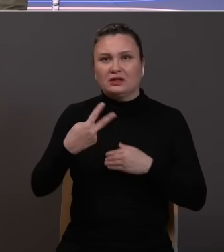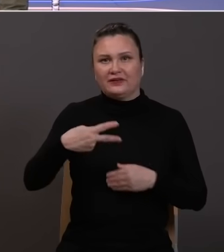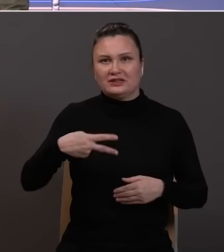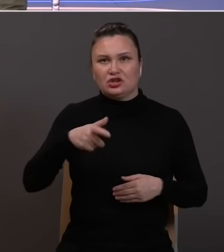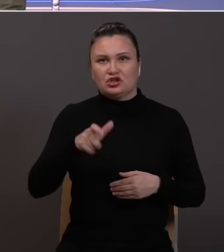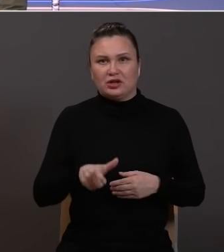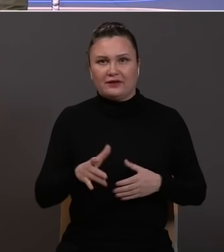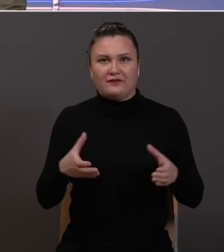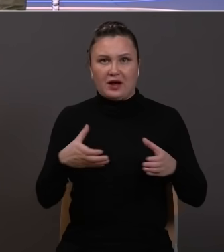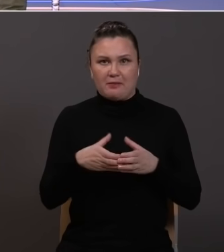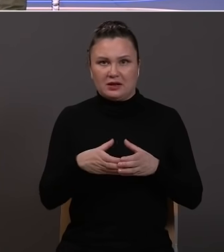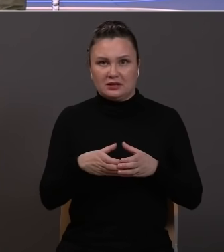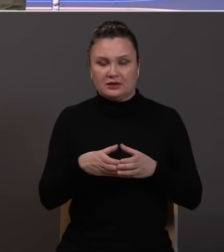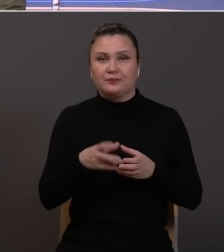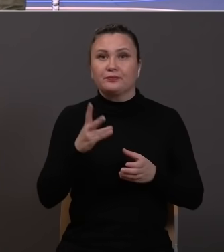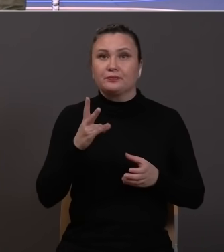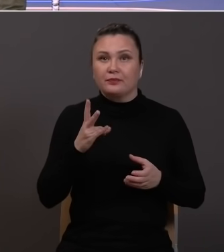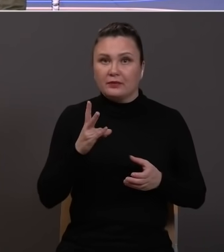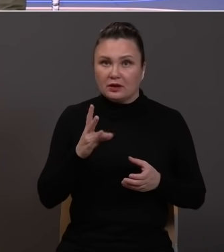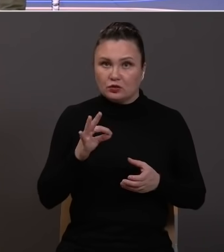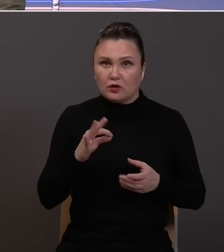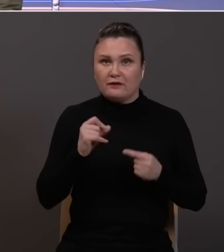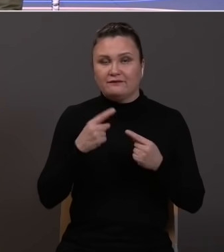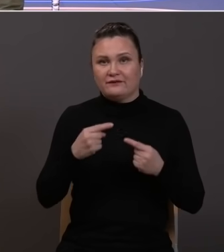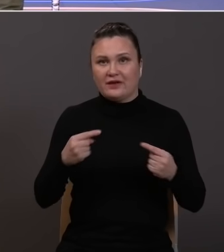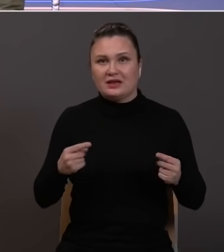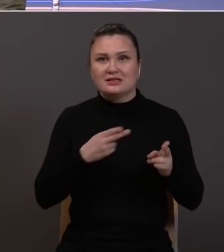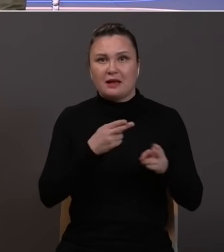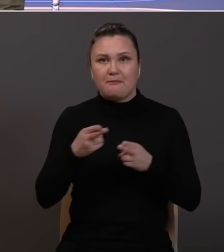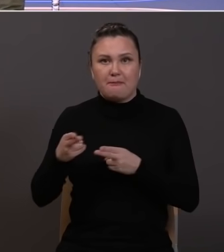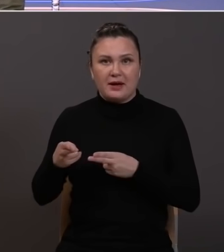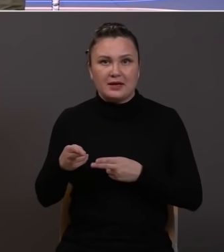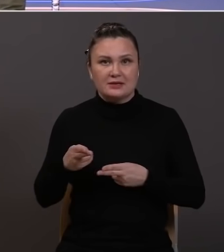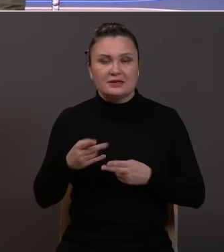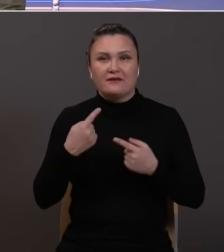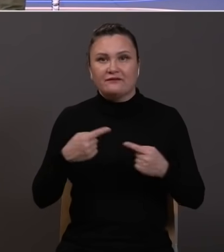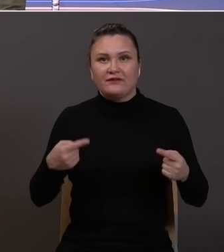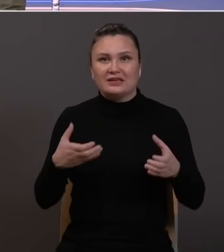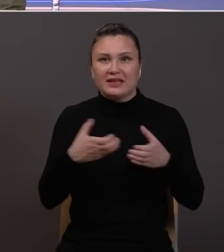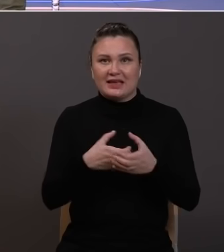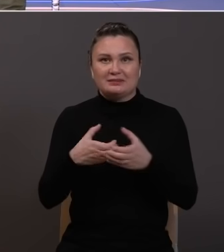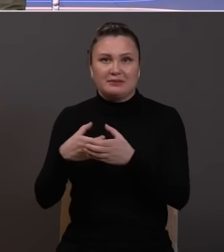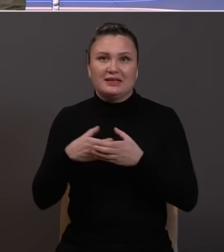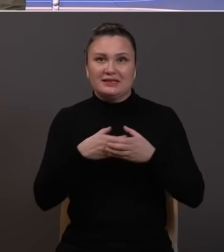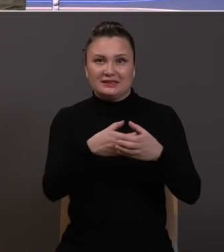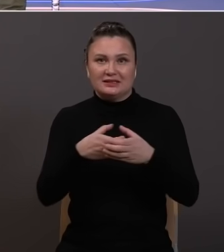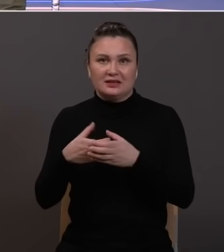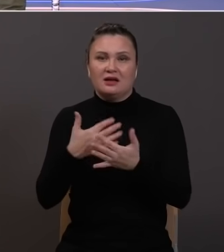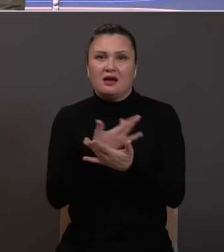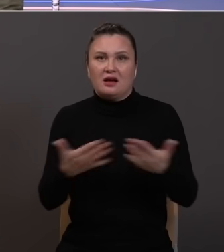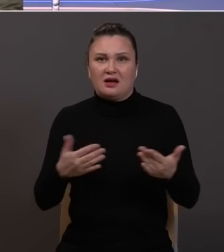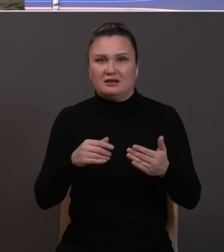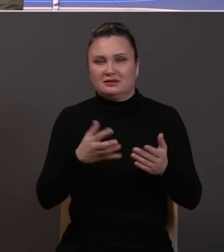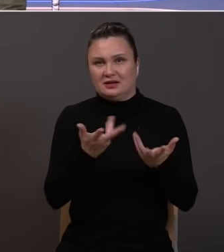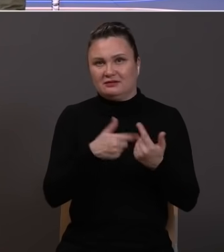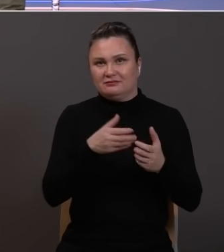Около 20 человек в команде, да, но в разные поездки, в разные экспедиции разный костяк